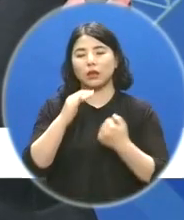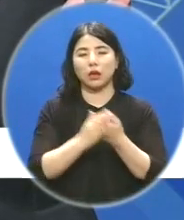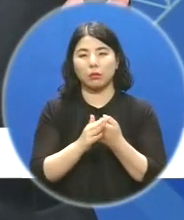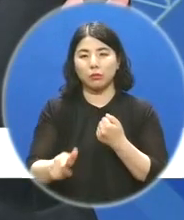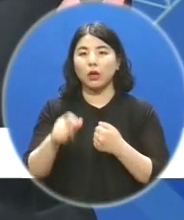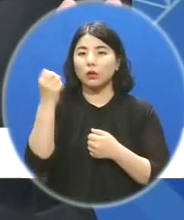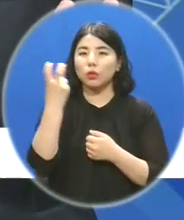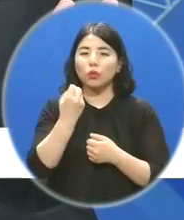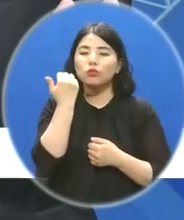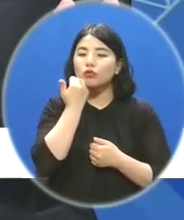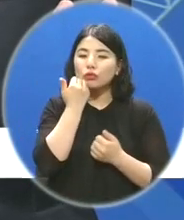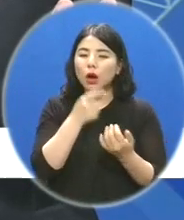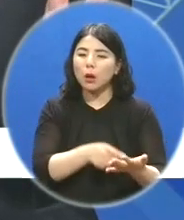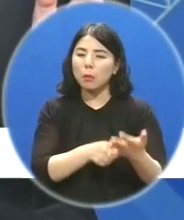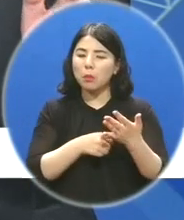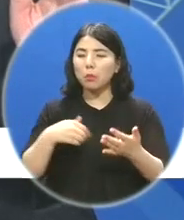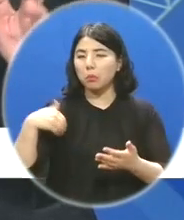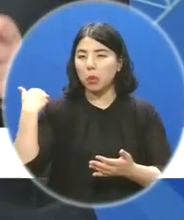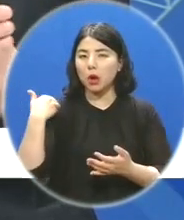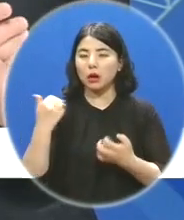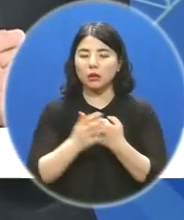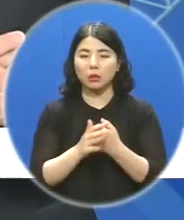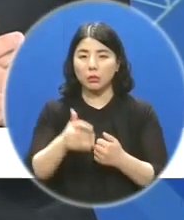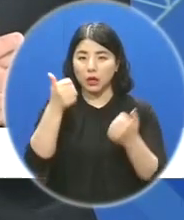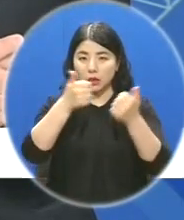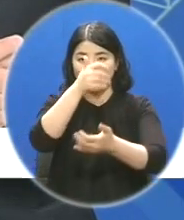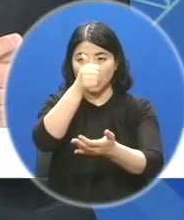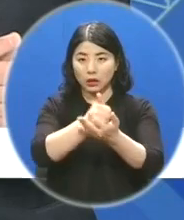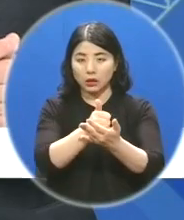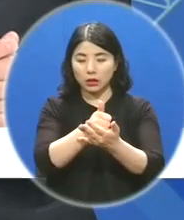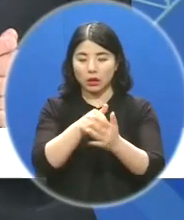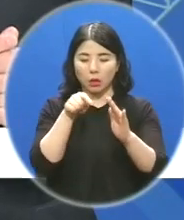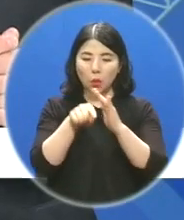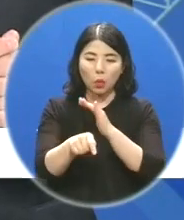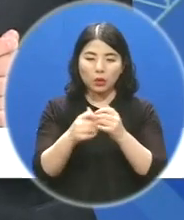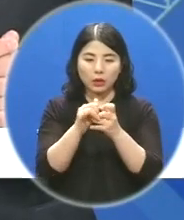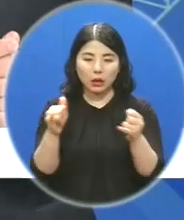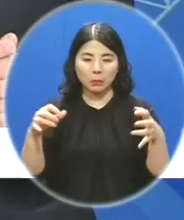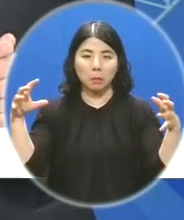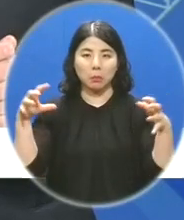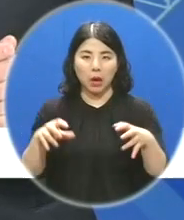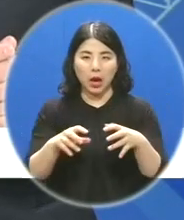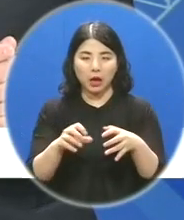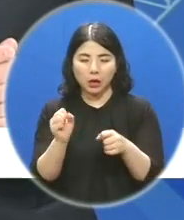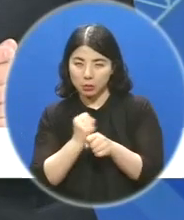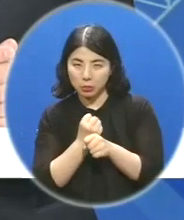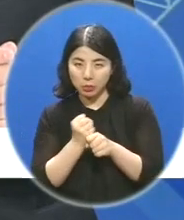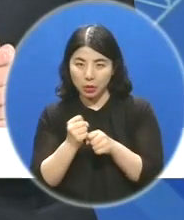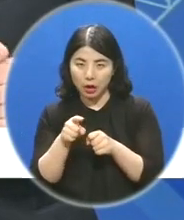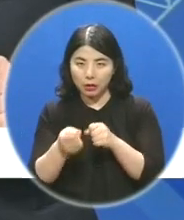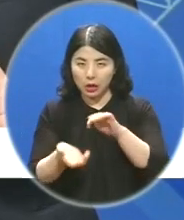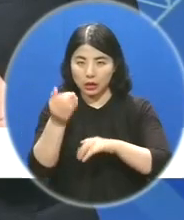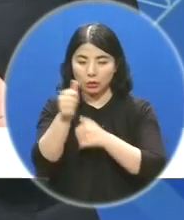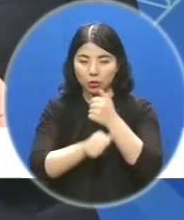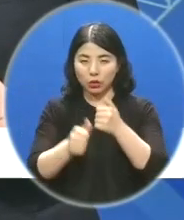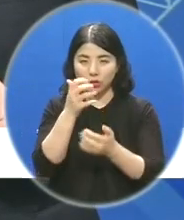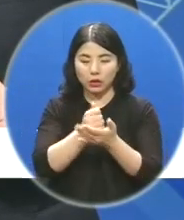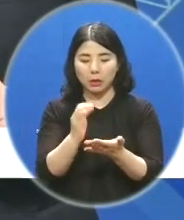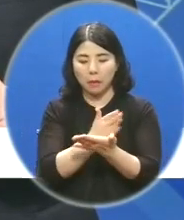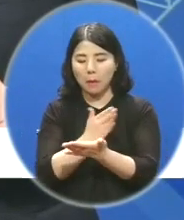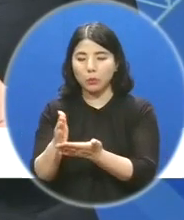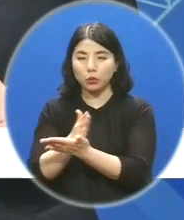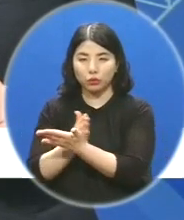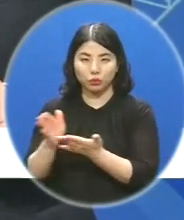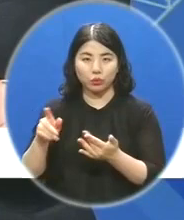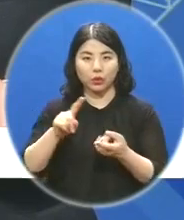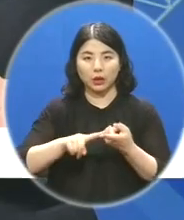그리고 또 누가 나올지 모르니까 의장이 나오시는 분들끼리 암암리에 상임위원장 배분이라든지